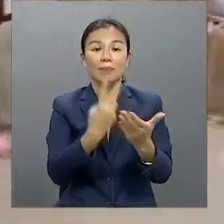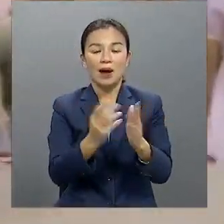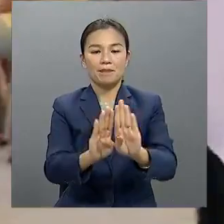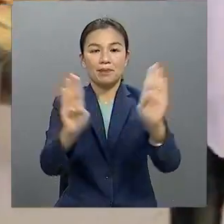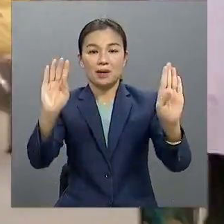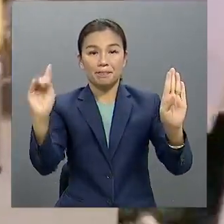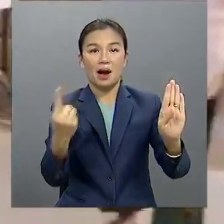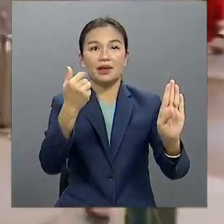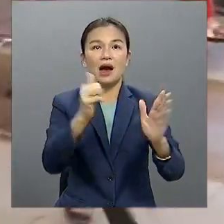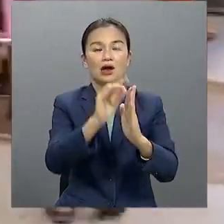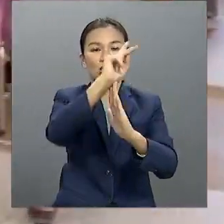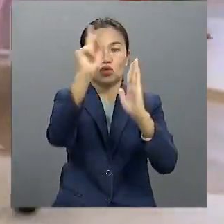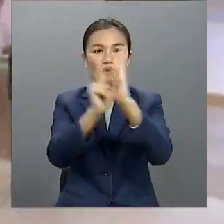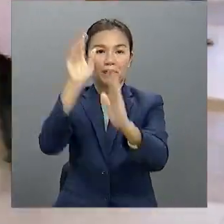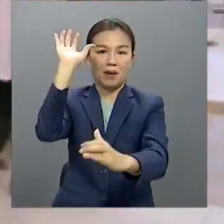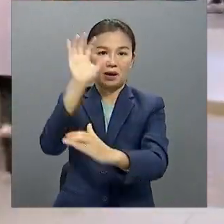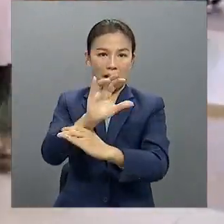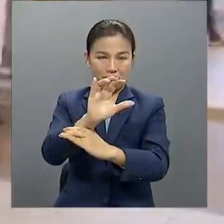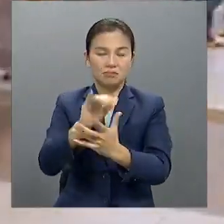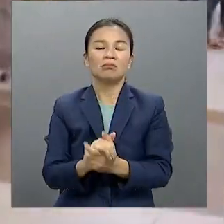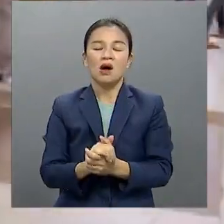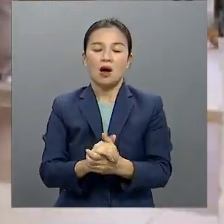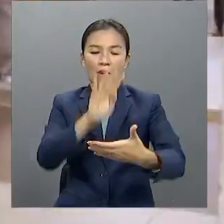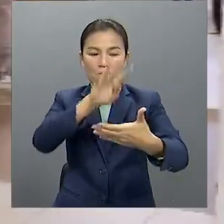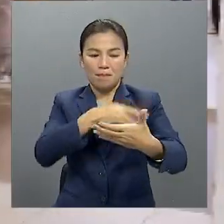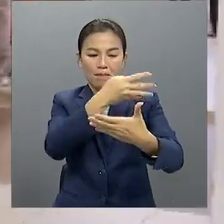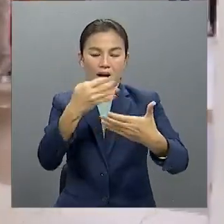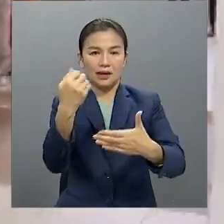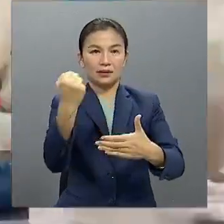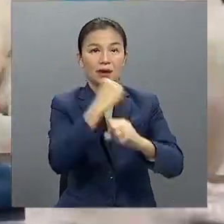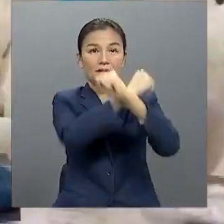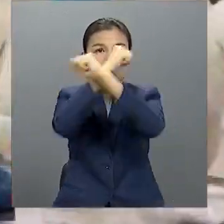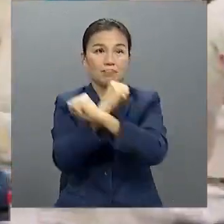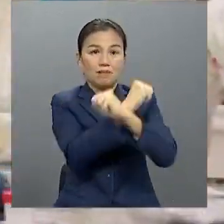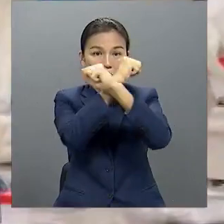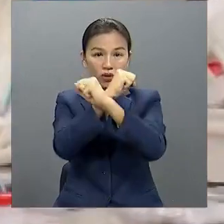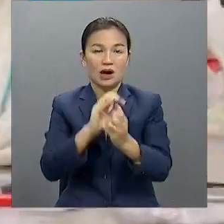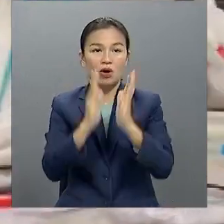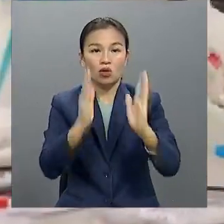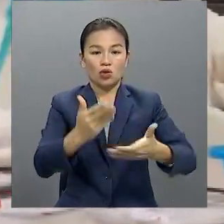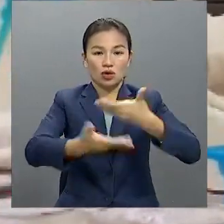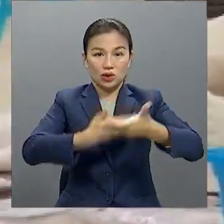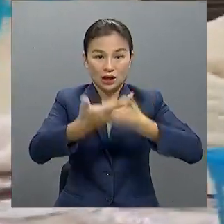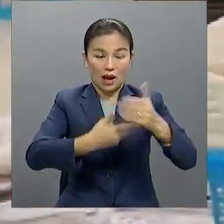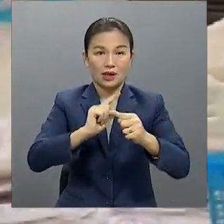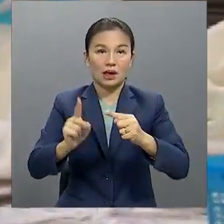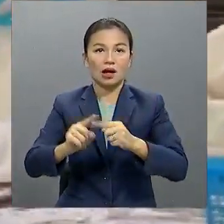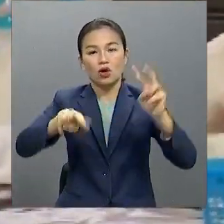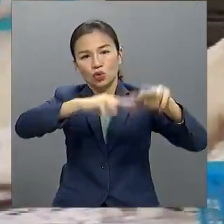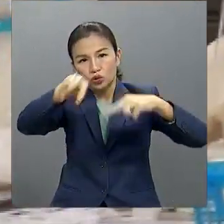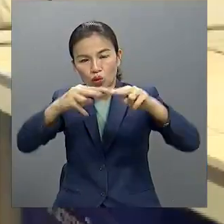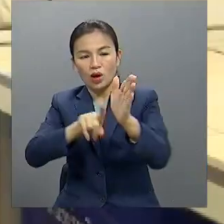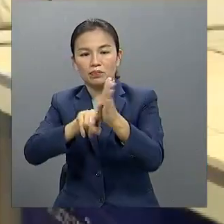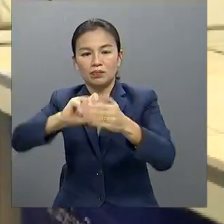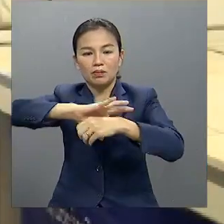ฎบังคับเพิ่มมาตรการยกระดับผู้ค้าด้วยการให้พ่อค้าแม่ค้าและลูกจ้างไปตรวจหาเชื้อโควิด -19 ยืนยันเพิ่มอี